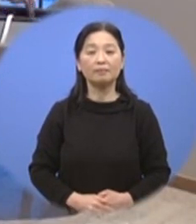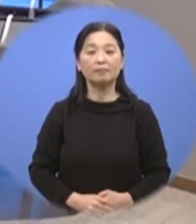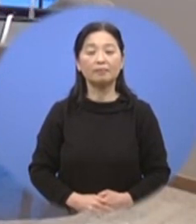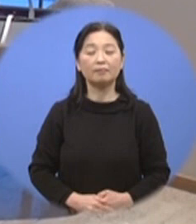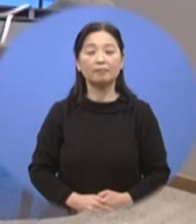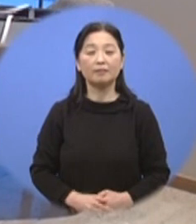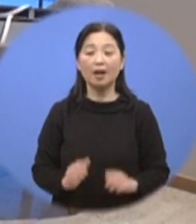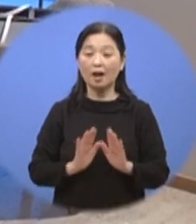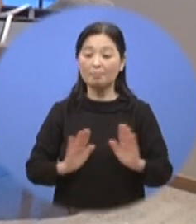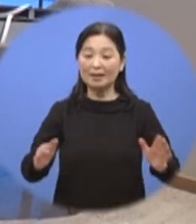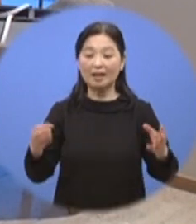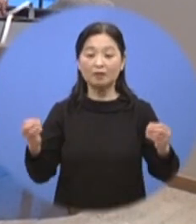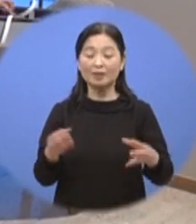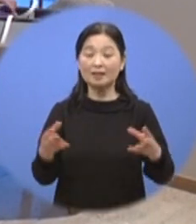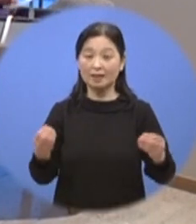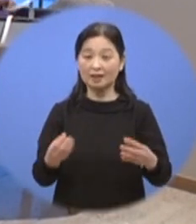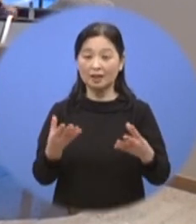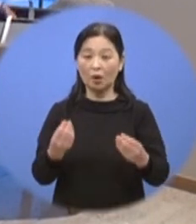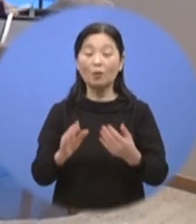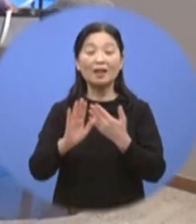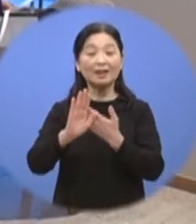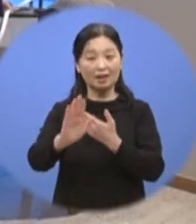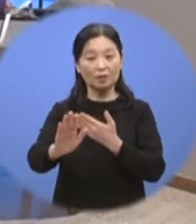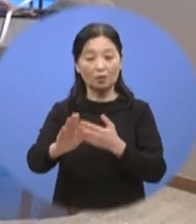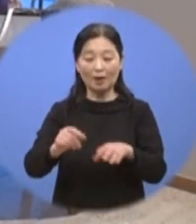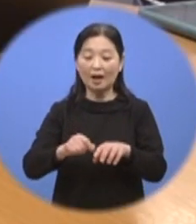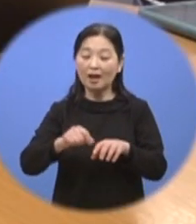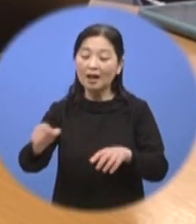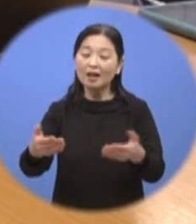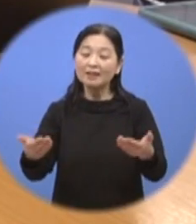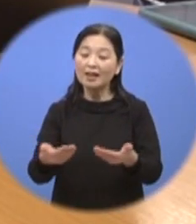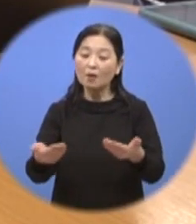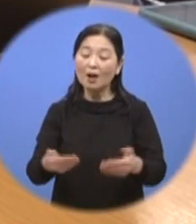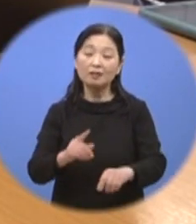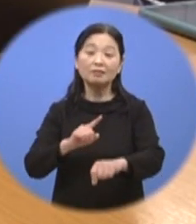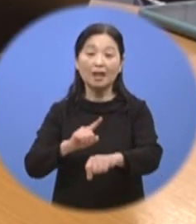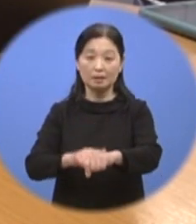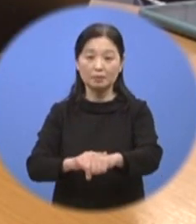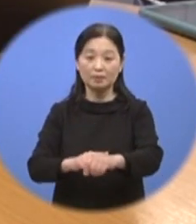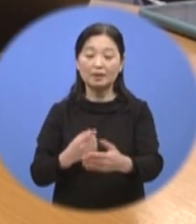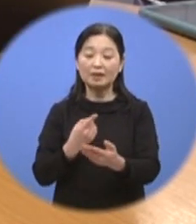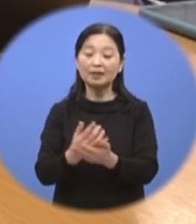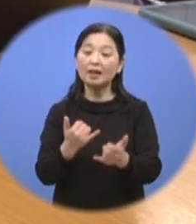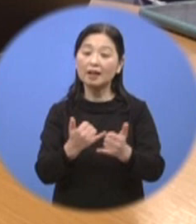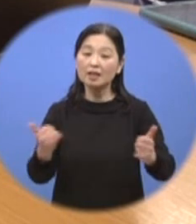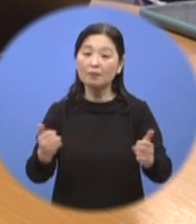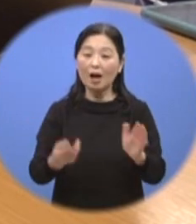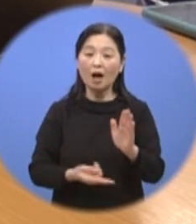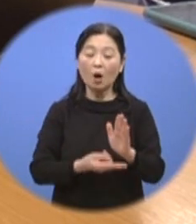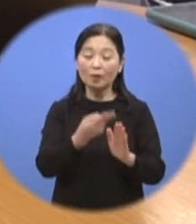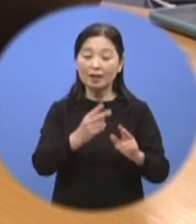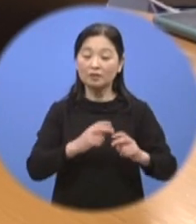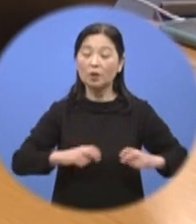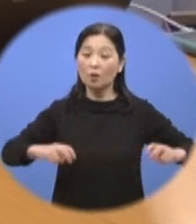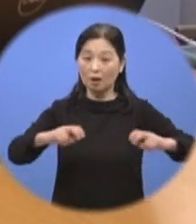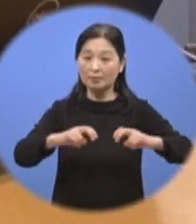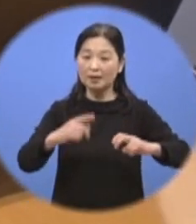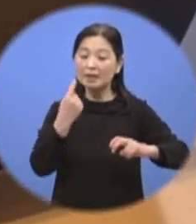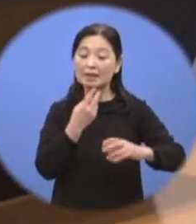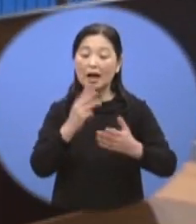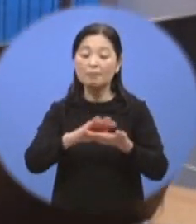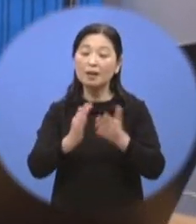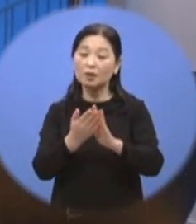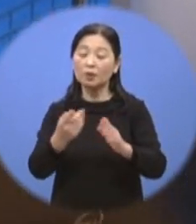パネルディスカッションの後はテレワークタイムです。参加者はホテルのロビーや白浜町内にある施設